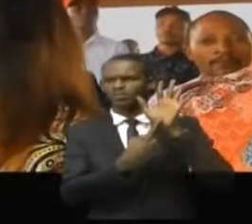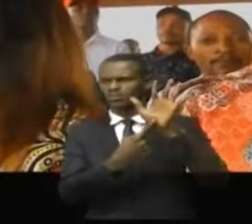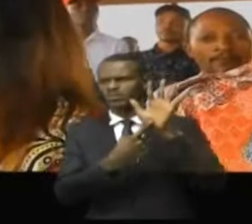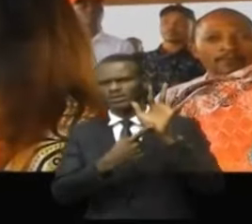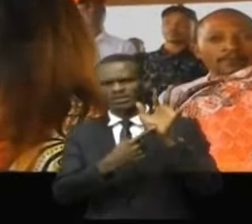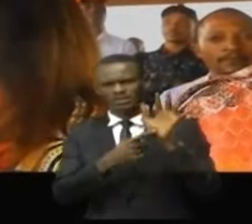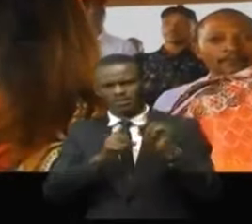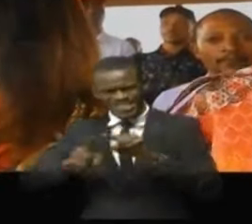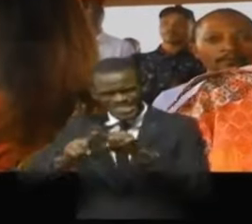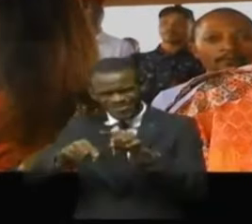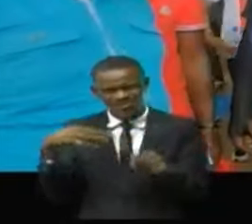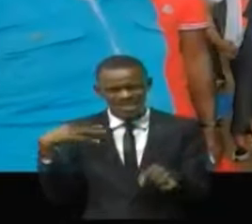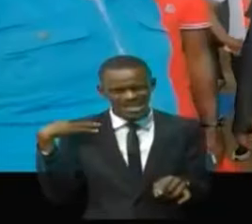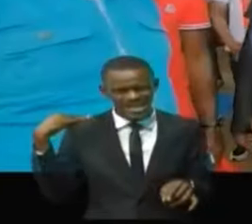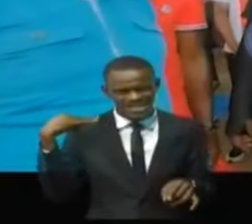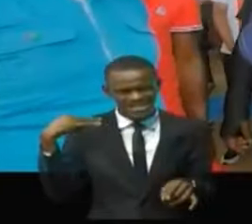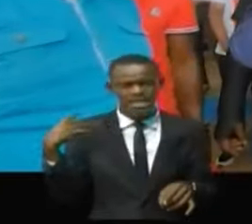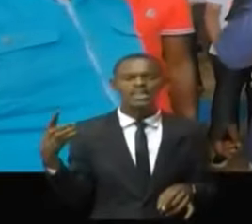Louboudi.